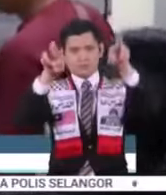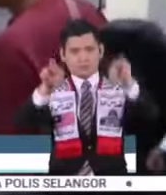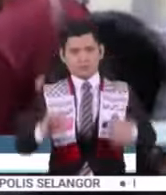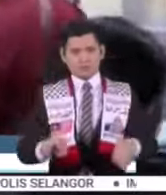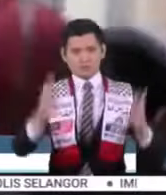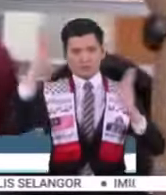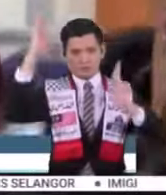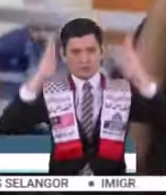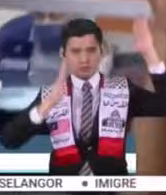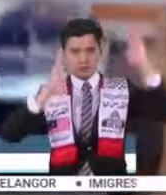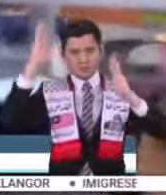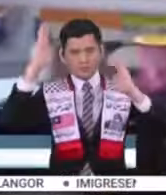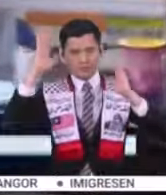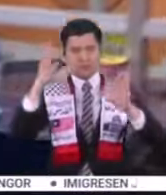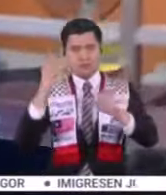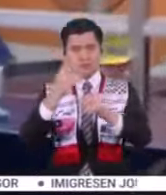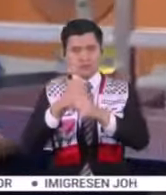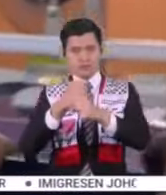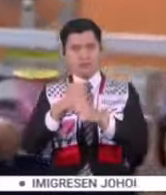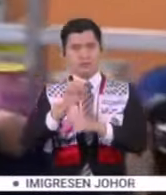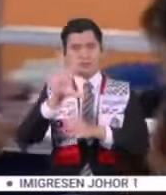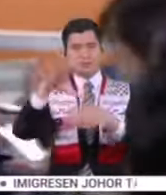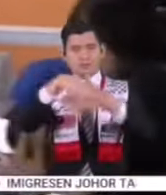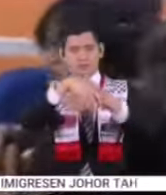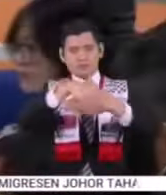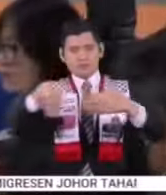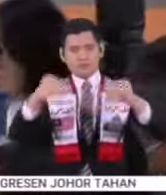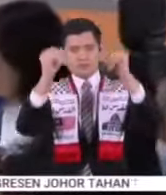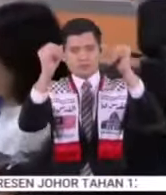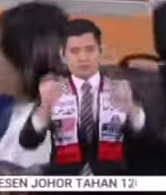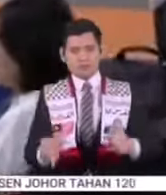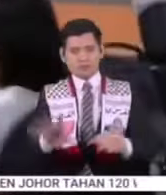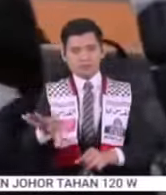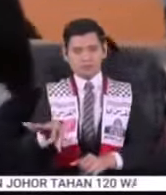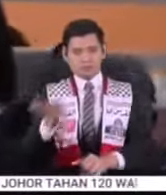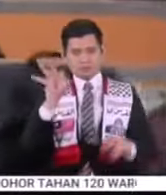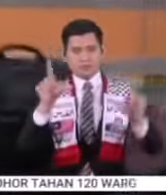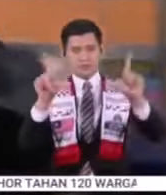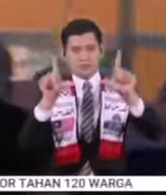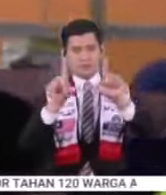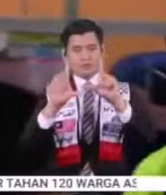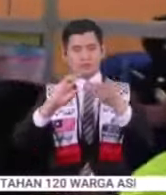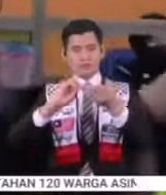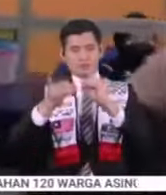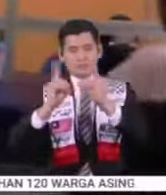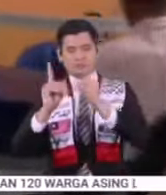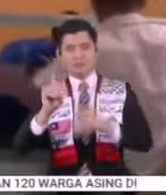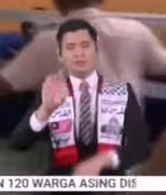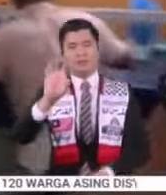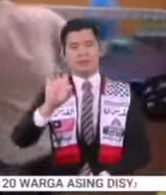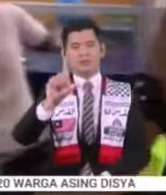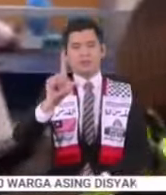Menteri Pengangkutan Yang Berhormat Anthony Loke berkata, pertambahan fungsi baharu itu dapat menjimatkan masa dan kos